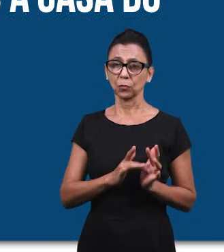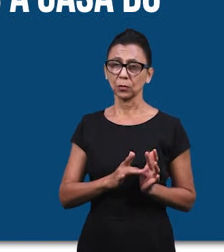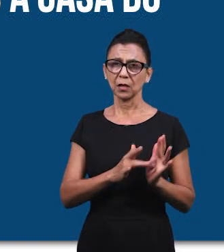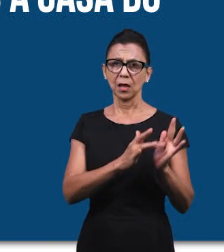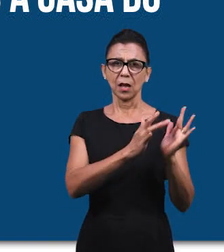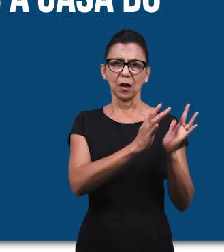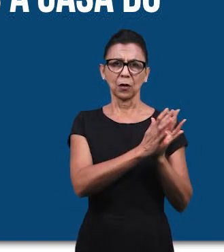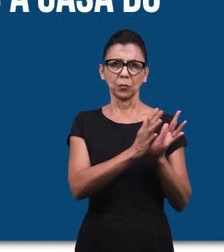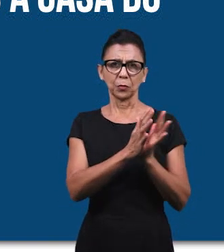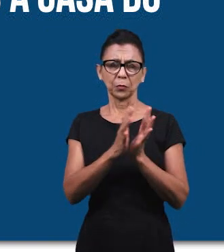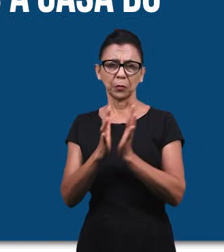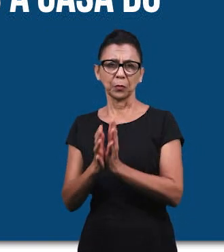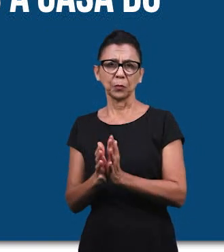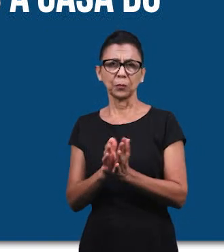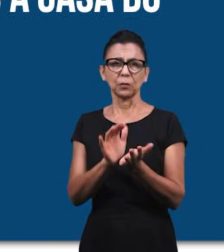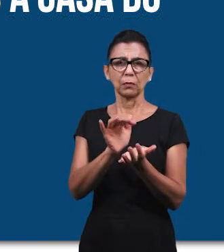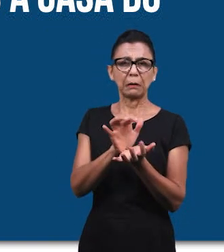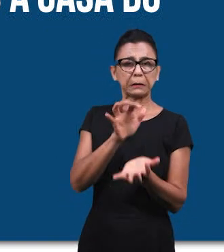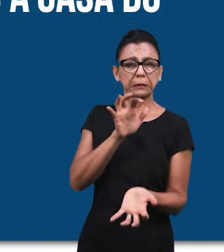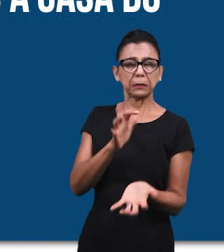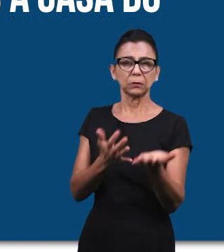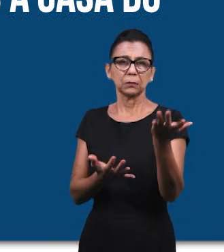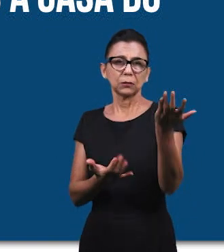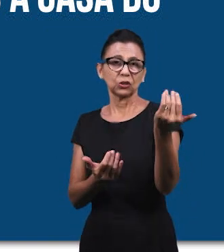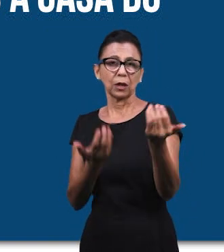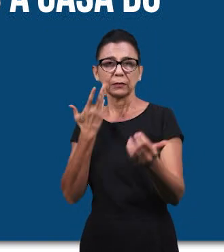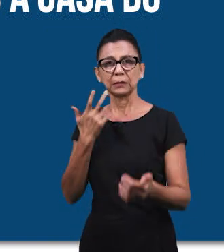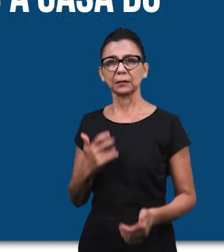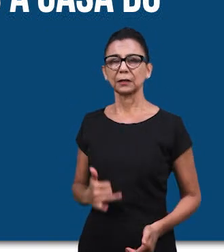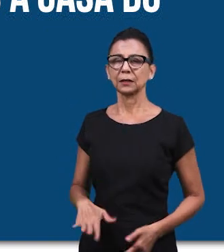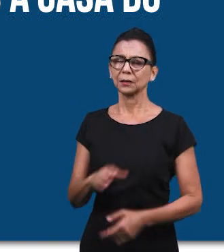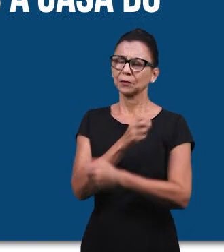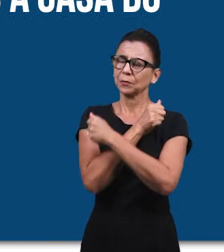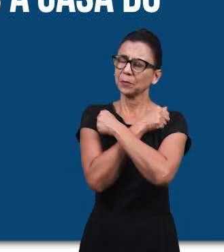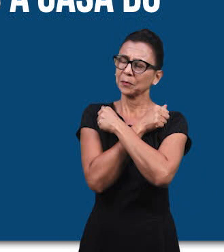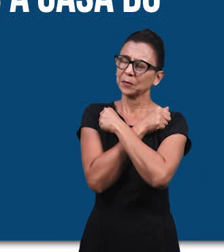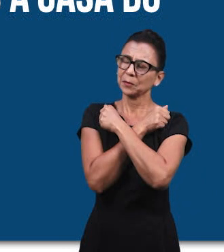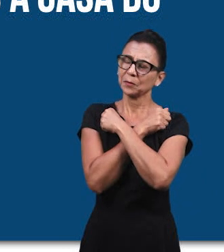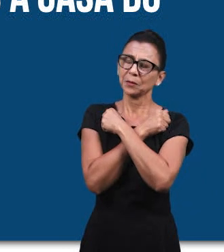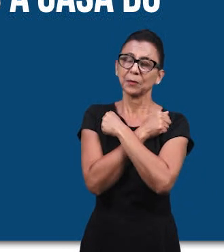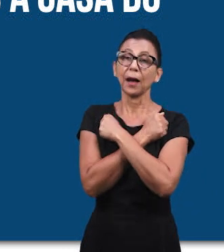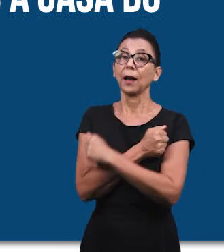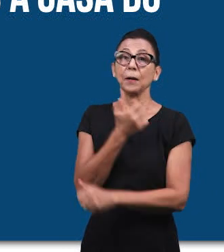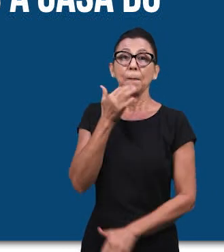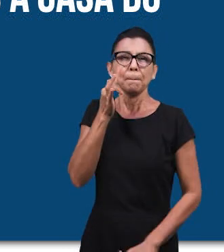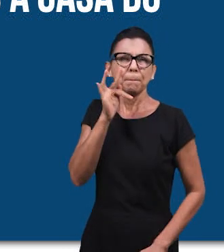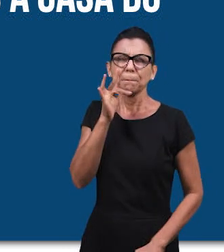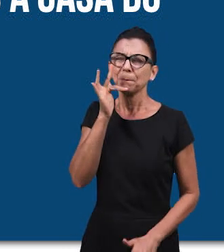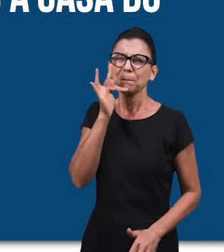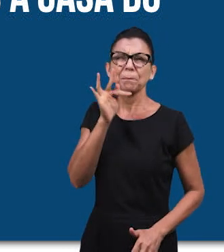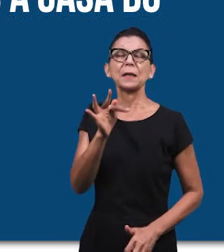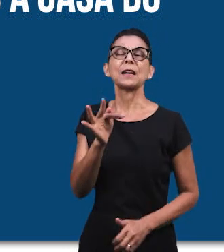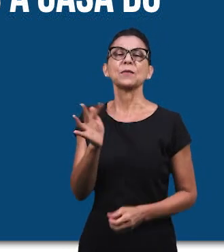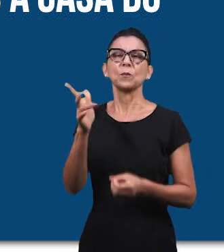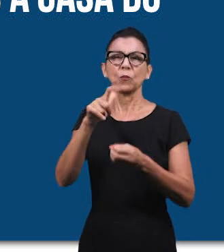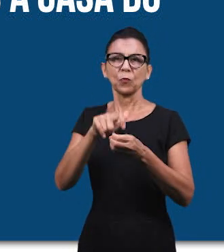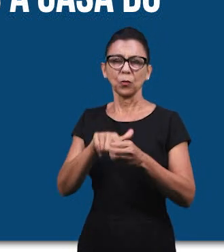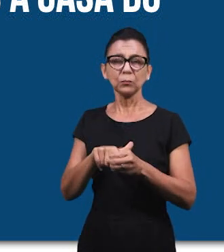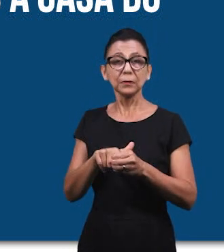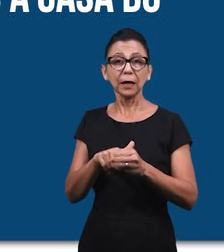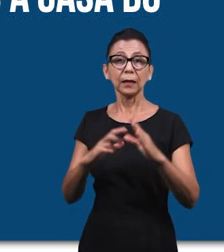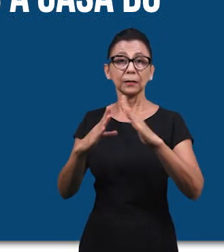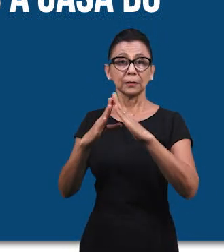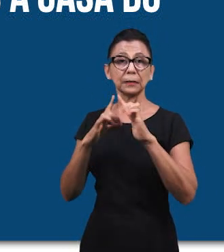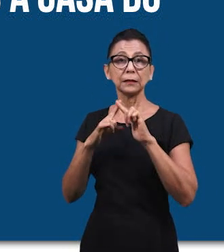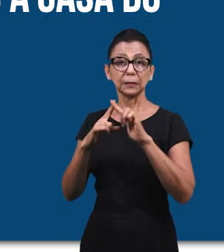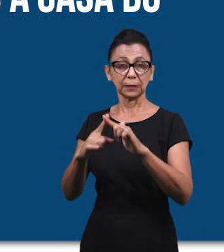Возлюбленные, сестры, братья, молодежь, дети, я вас обнимаю. Очень скоро мы